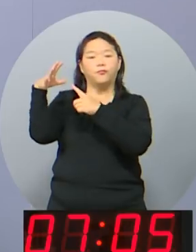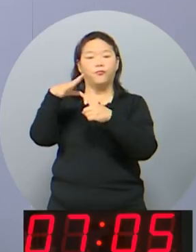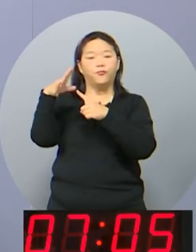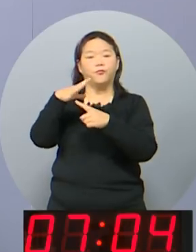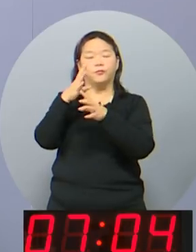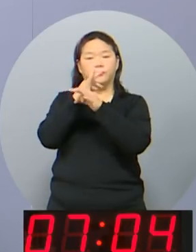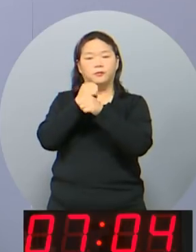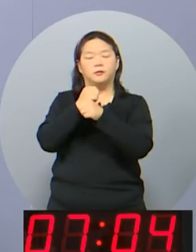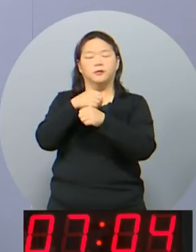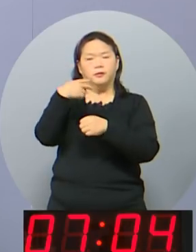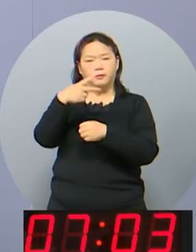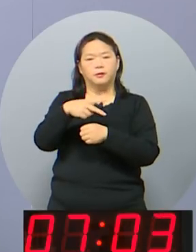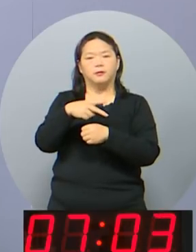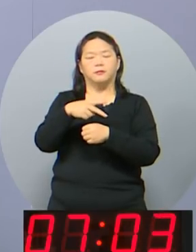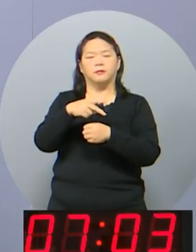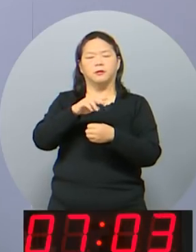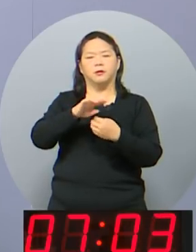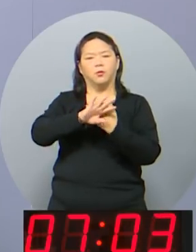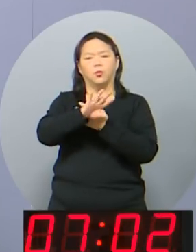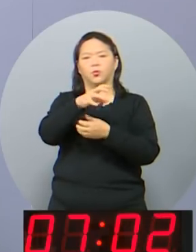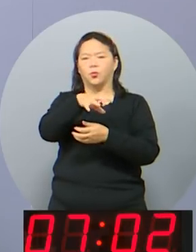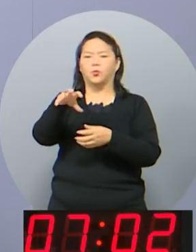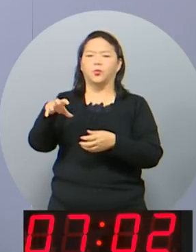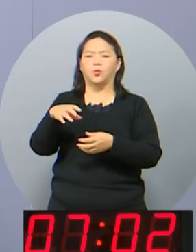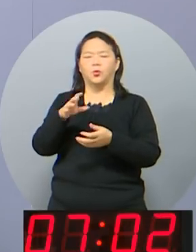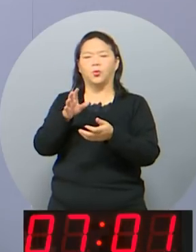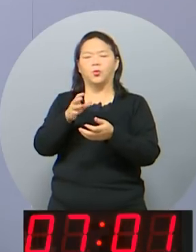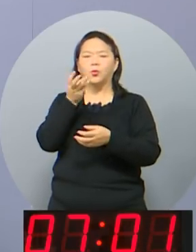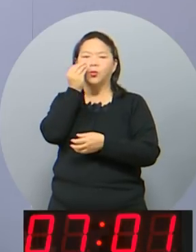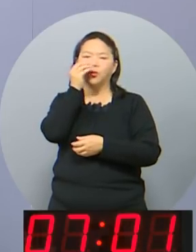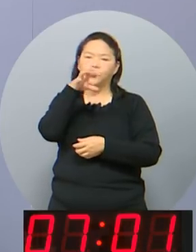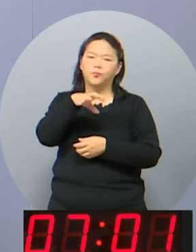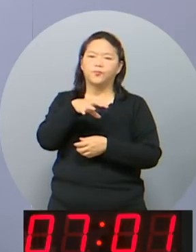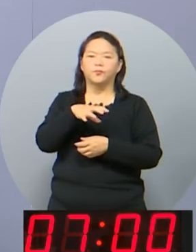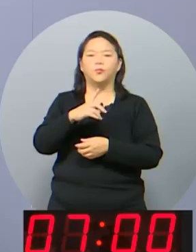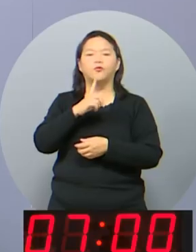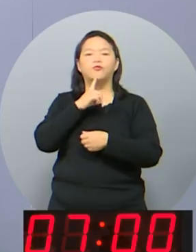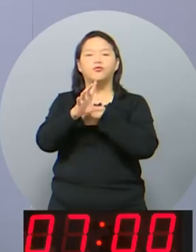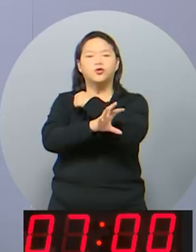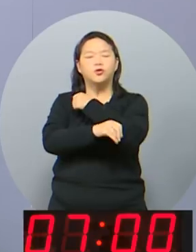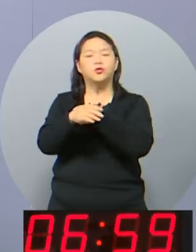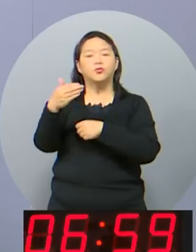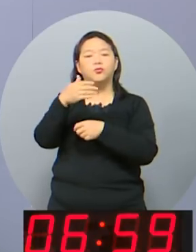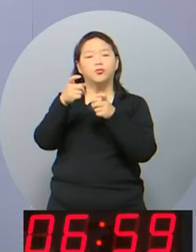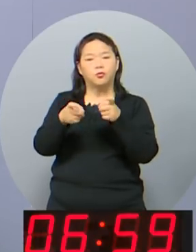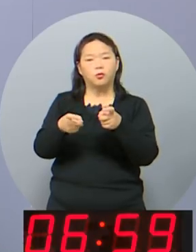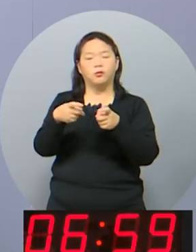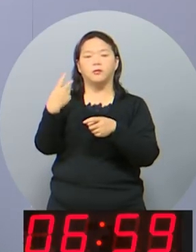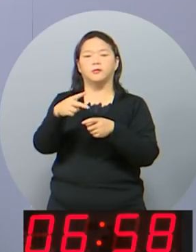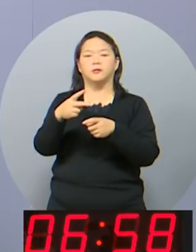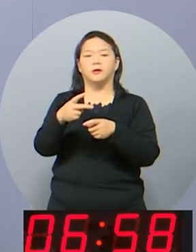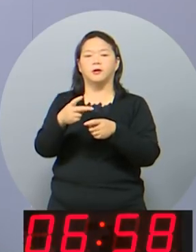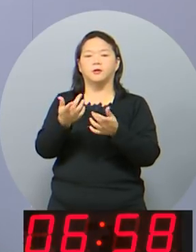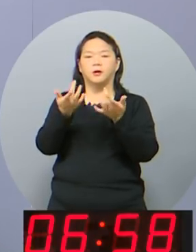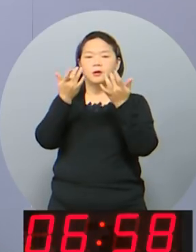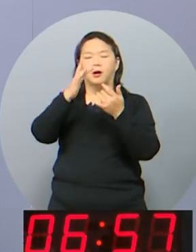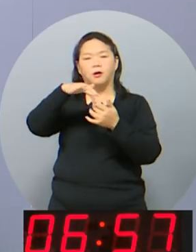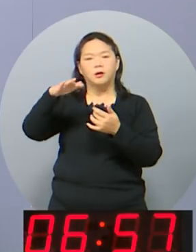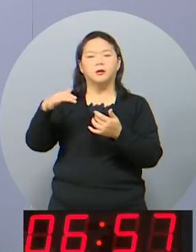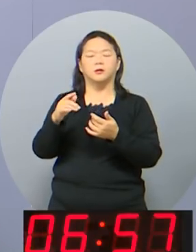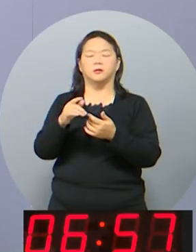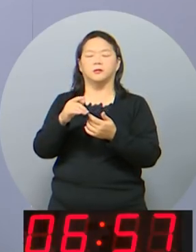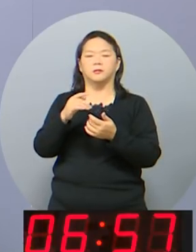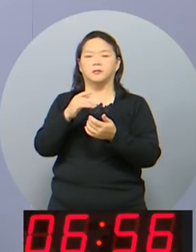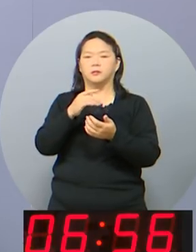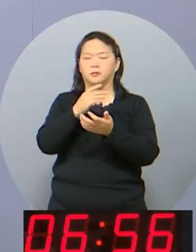那还有很多在地的观光景点不论是富居渔港或是这个草里渔港，都